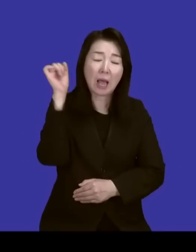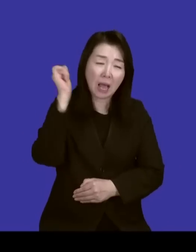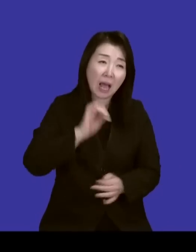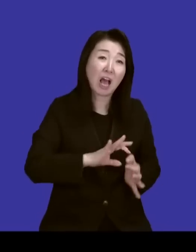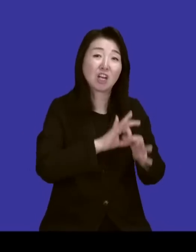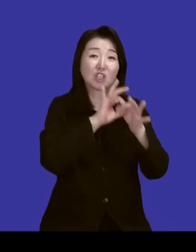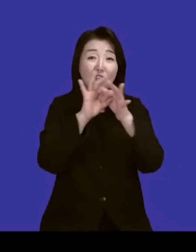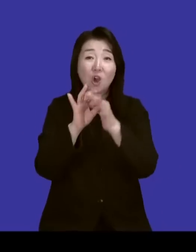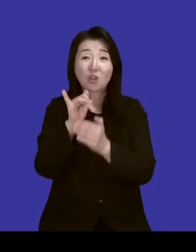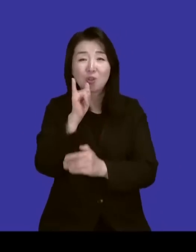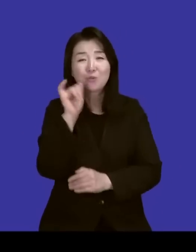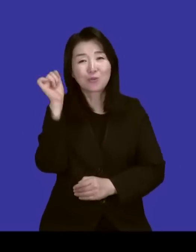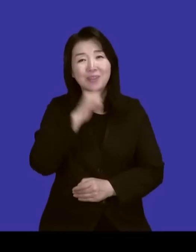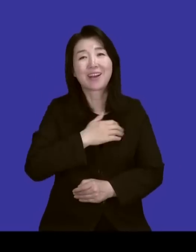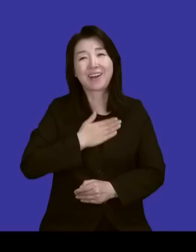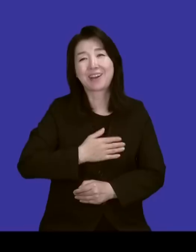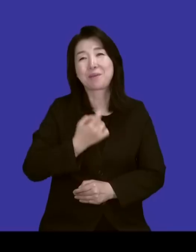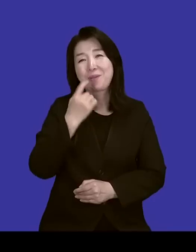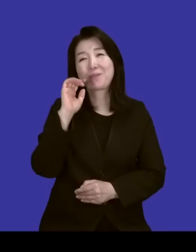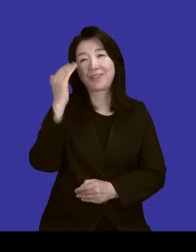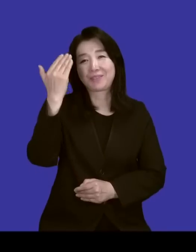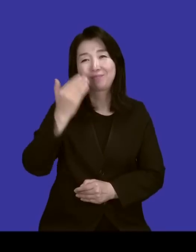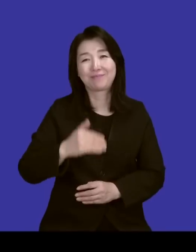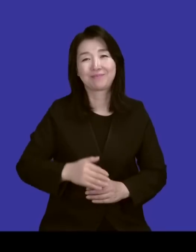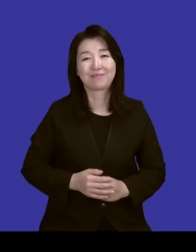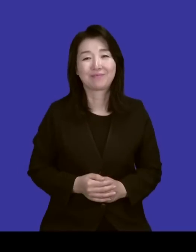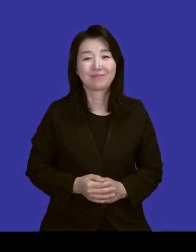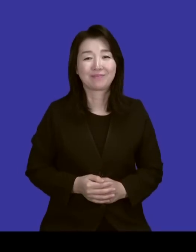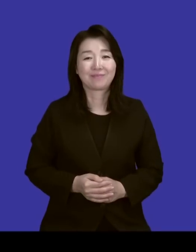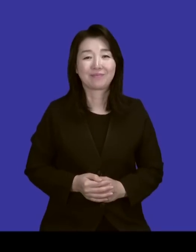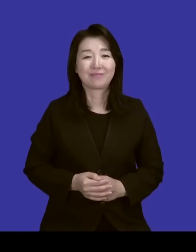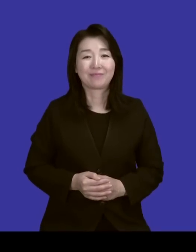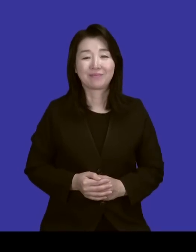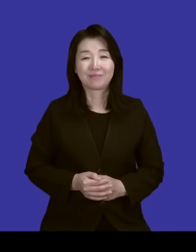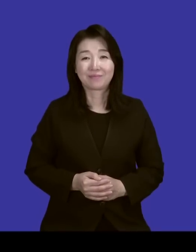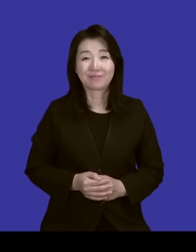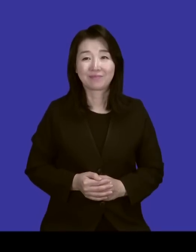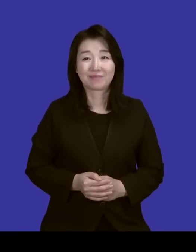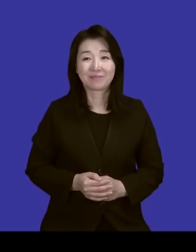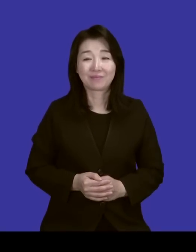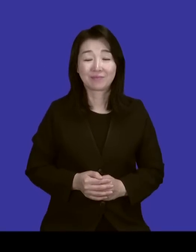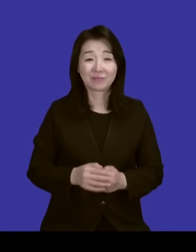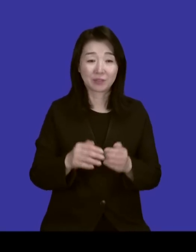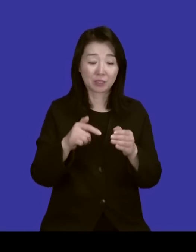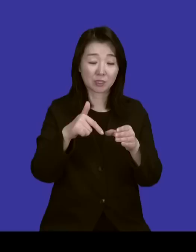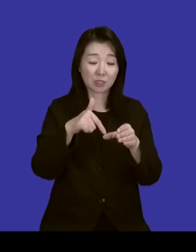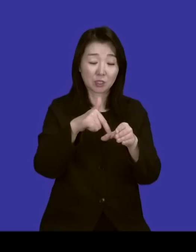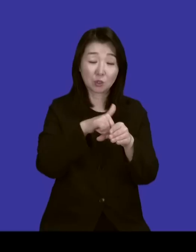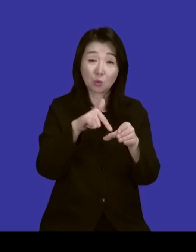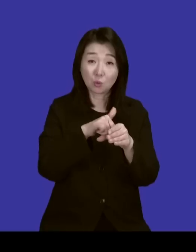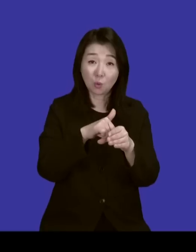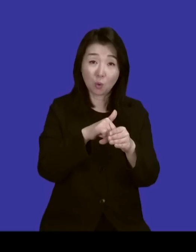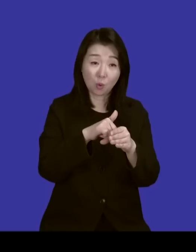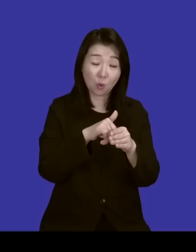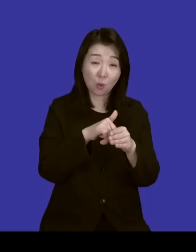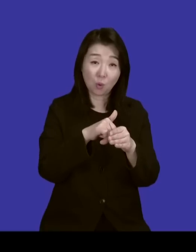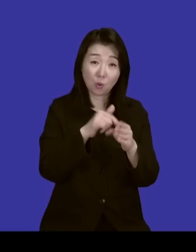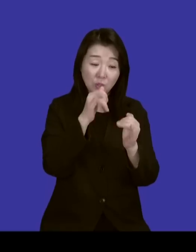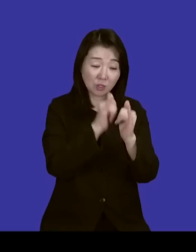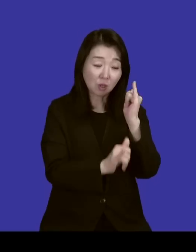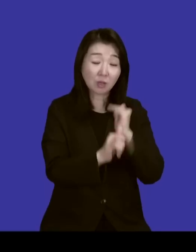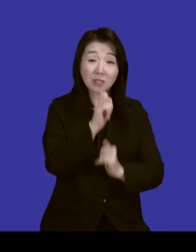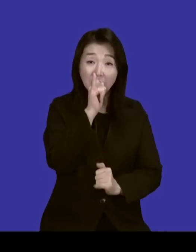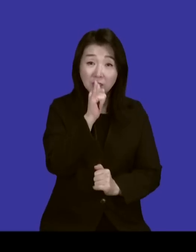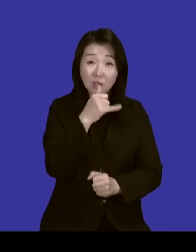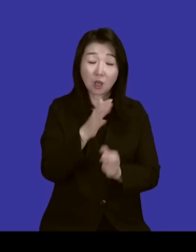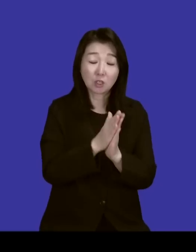연결되는 거구나를 저도 배우게 됐거든요. 그 기독교 역사 안에서 예. 성경을 성경대로